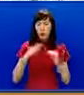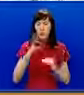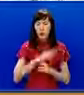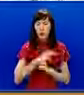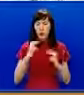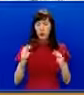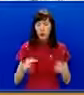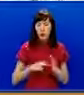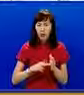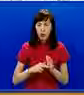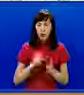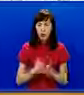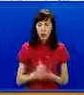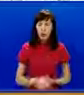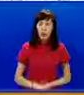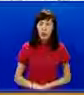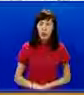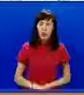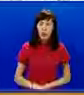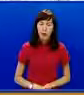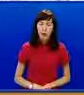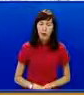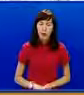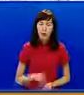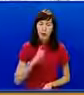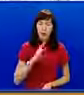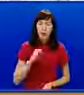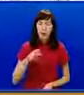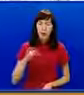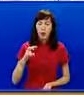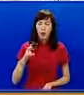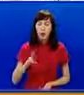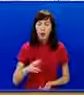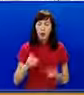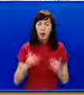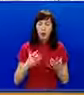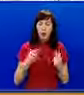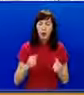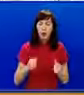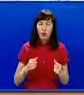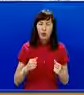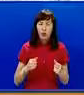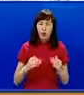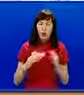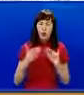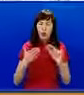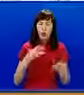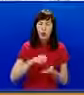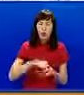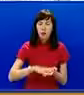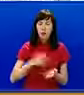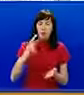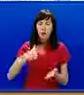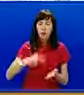деген жоспар бар. Нұрлы жер бағдарламасы аясында Шымкент қаласы бойынша қазіргі таңда тұрғын үй қатынастар бөлімінде кезекте тіркелген 32